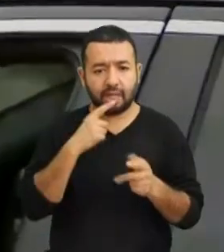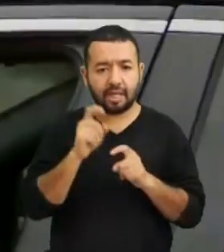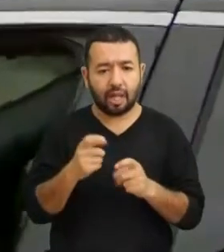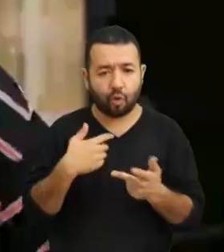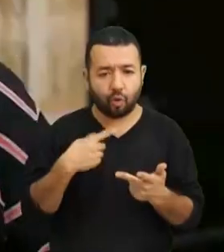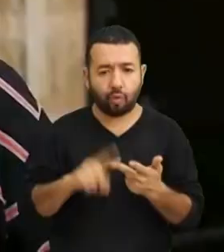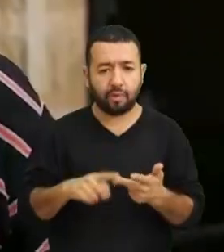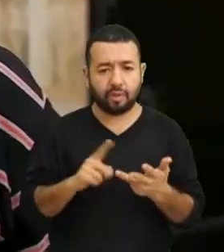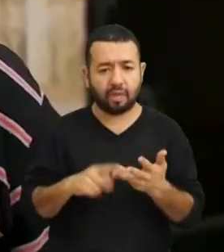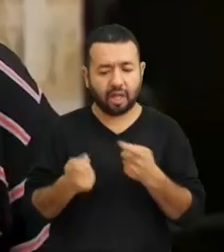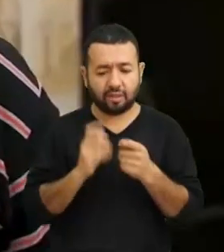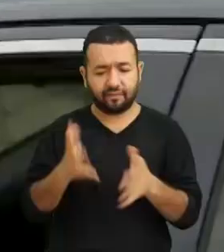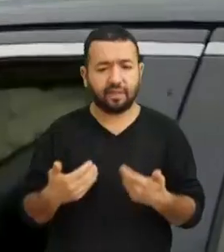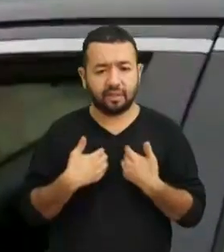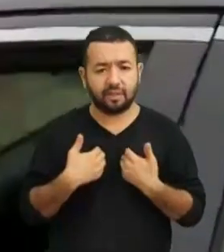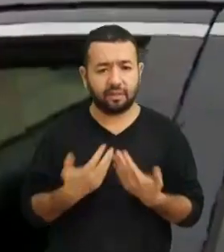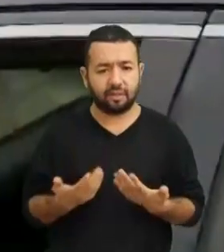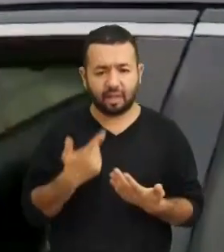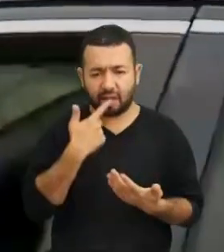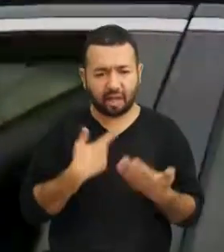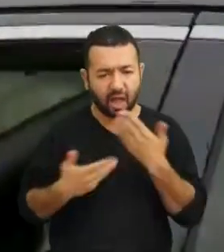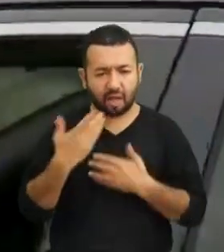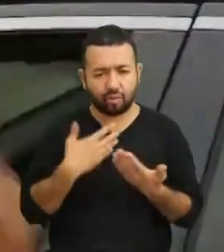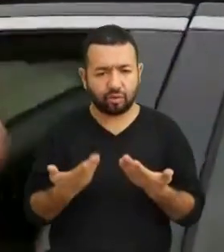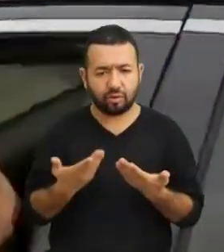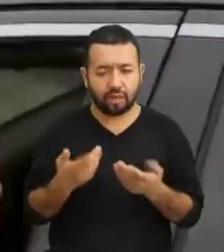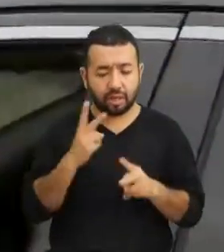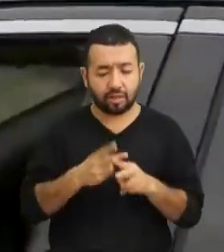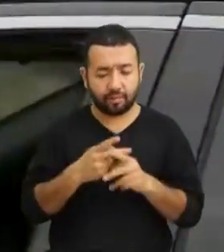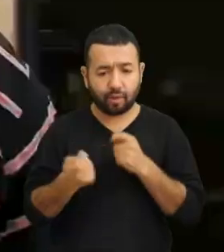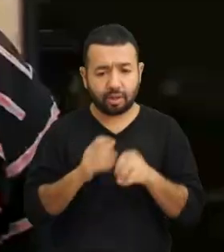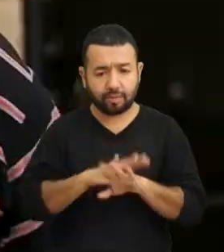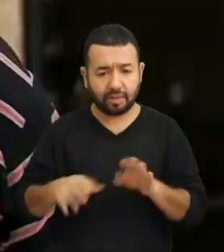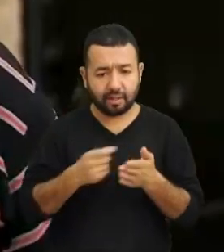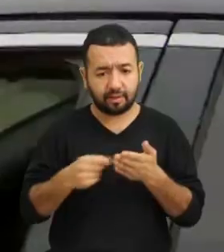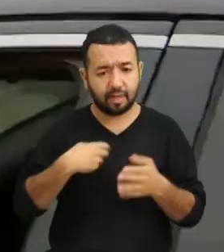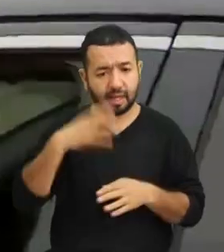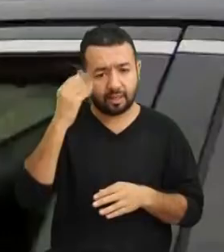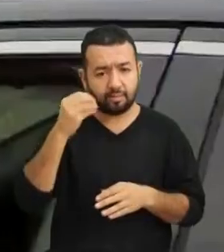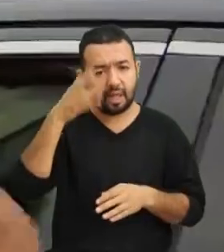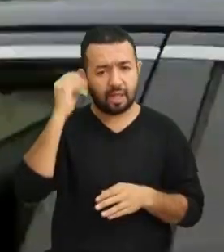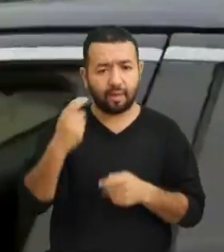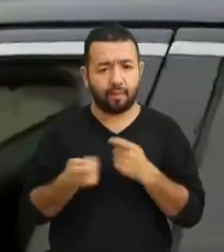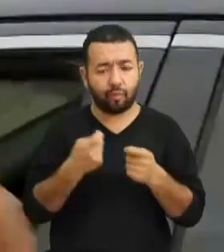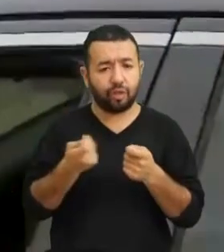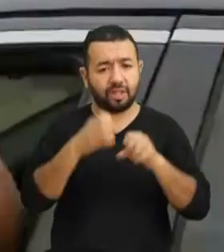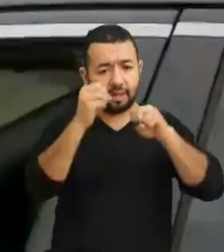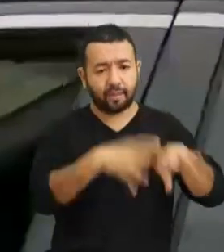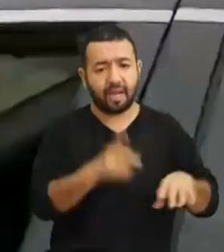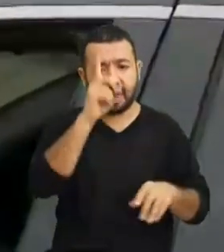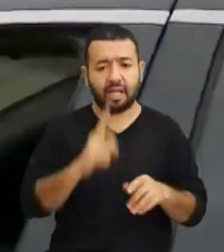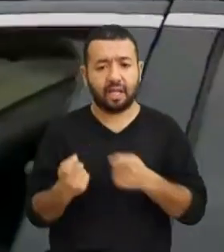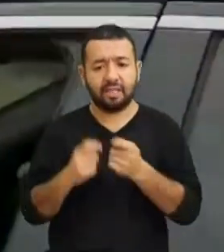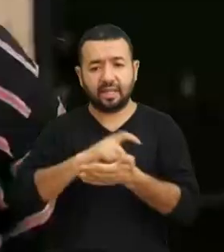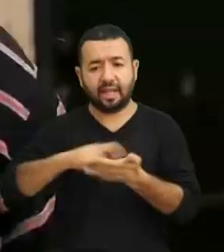topla Şükrü. Her işte ben bakıyorum Zarp Bey. Ne anlatıyorsun sen ya? Bir an önce şu işi bitir. Anladın mı? Anladım efendim. Bütün işleri bırakacaksın. Önceliği bu